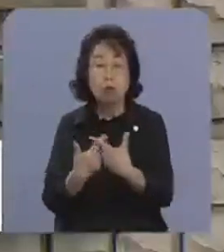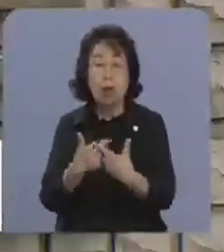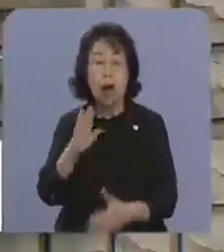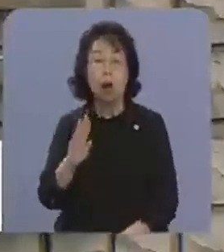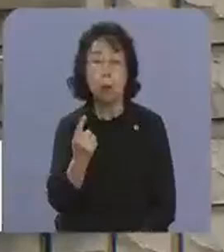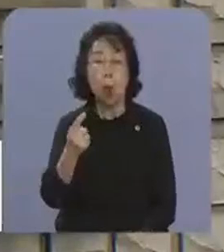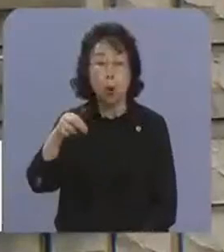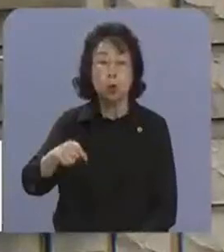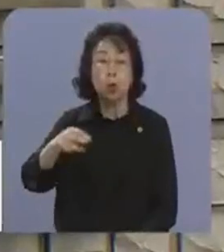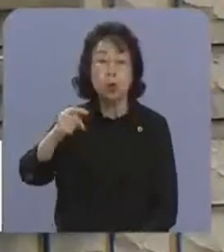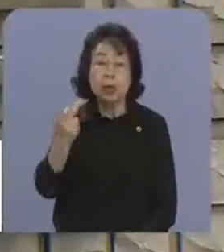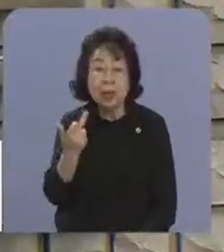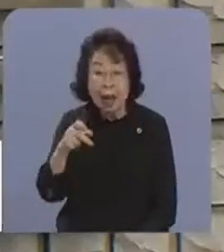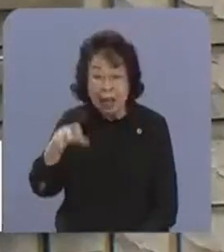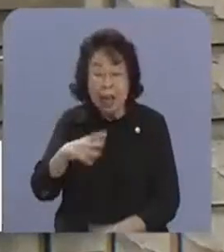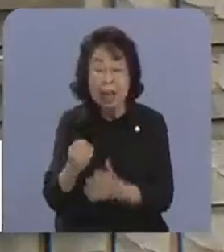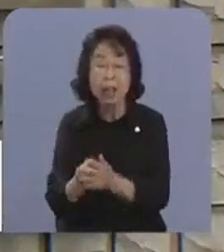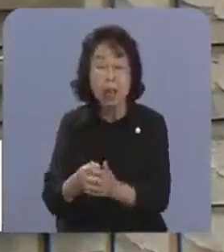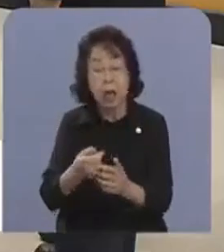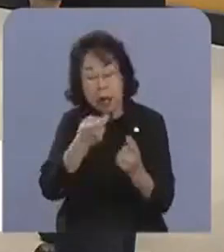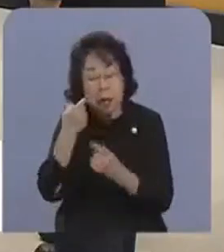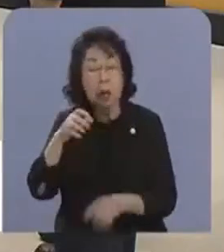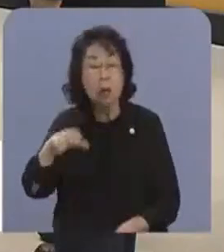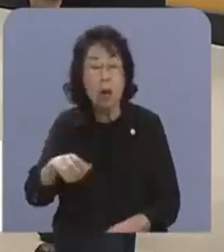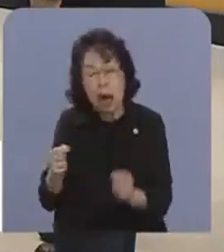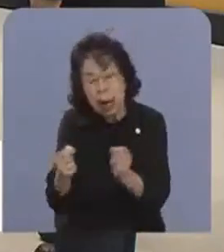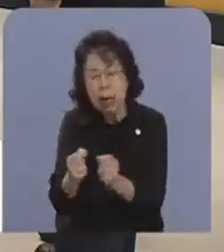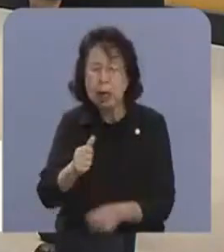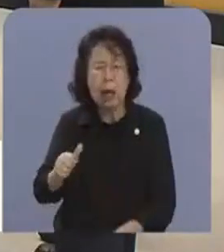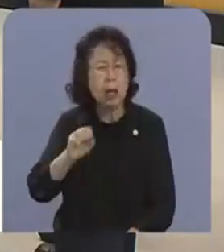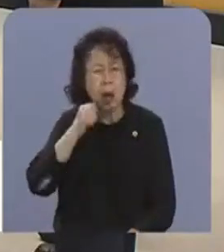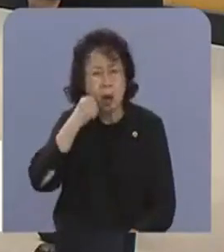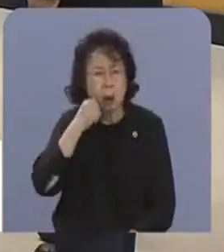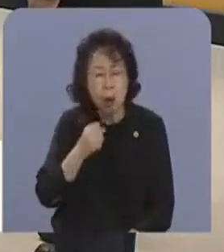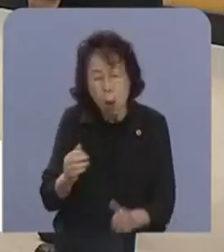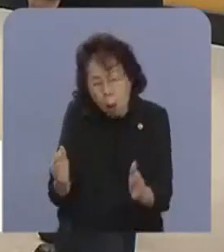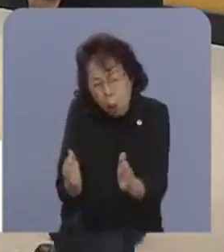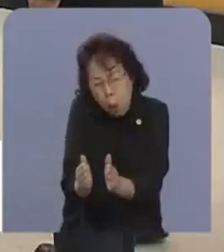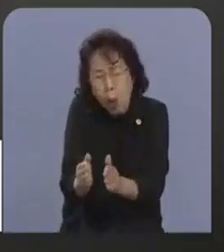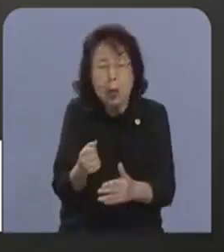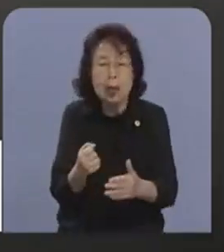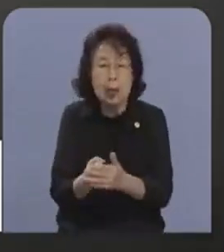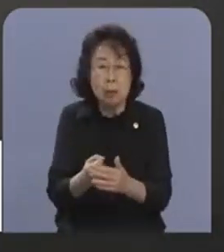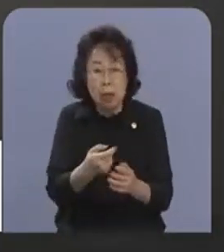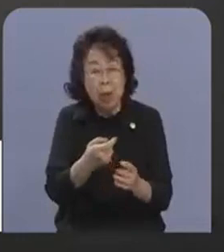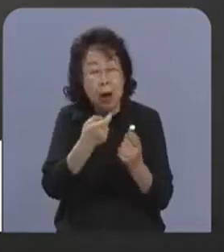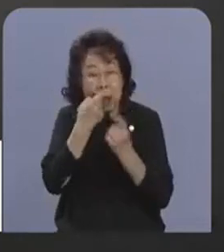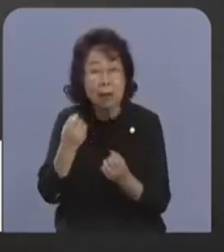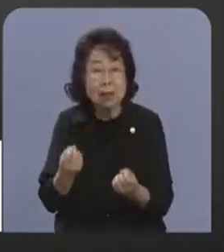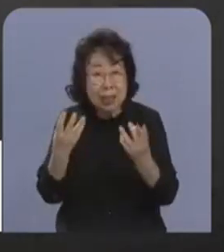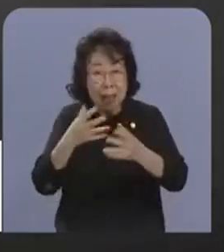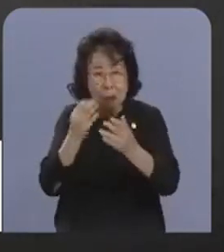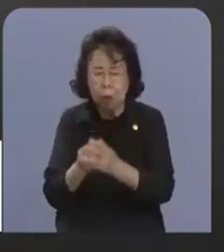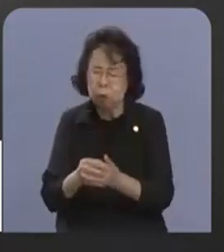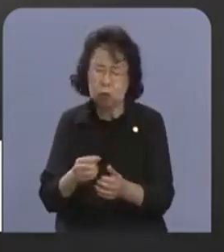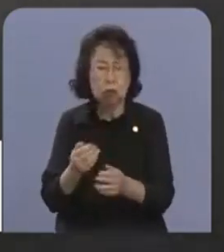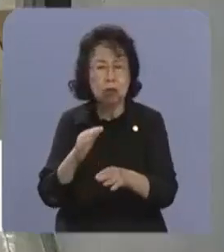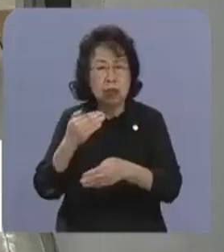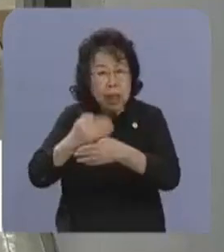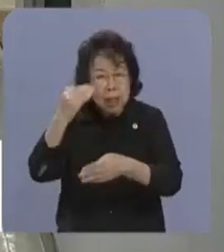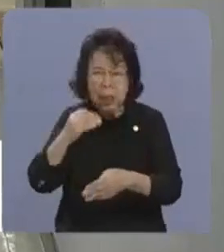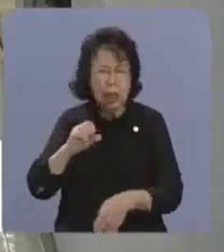있는 부산 광복기념관은 접근성이 떨어지는 데다 공간이 좁아 광복절에도 추모 행사를 열기